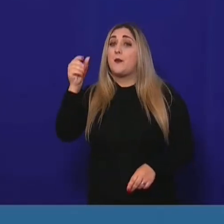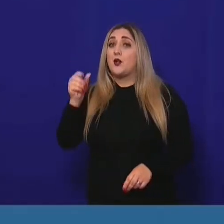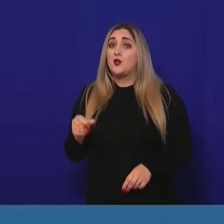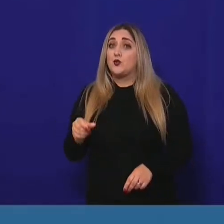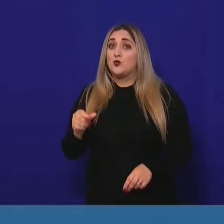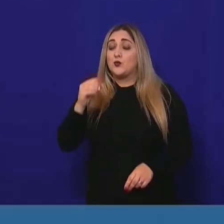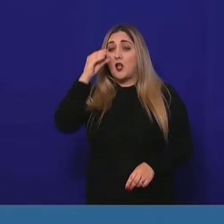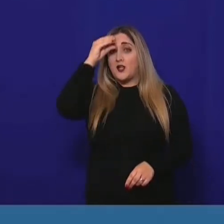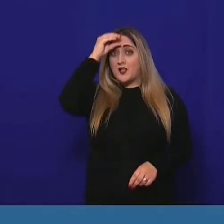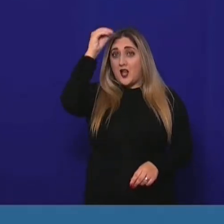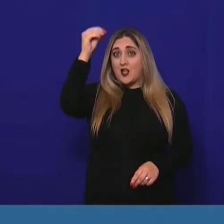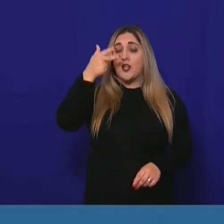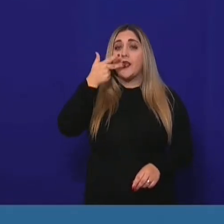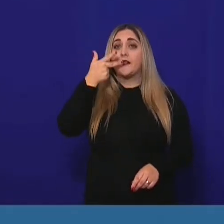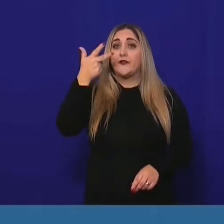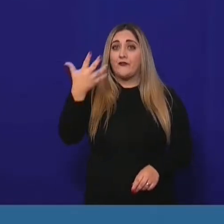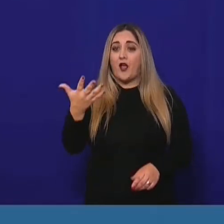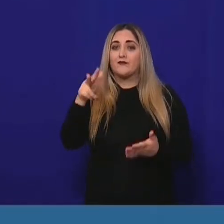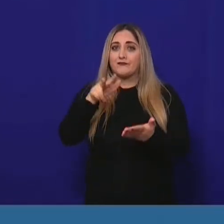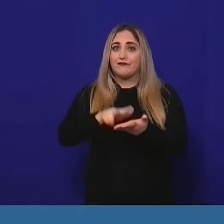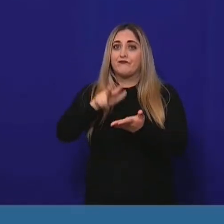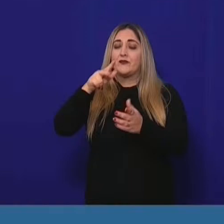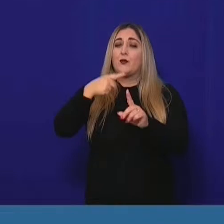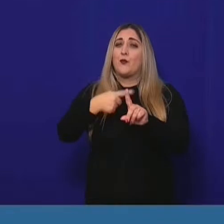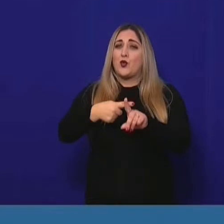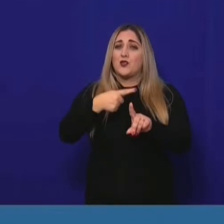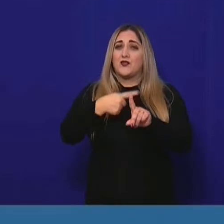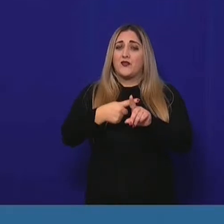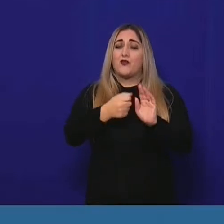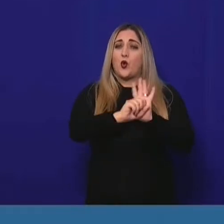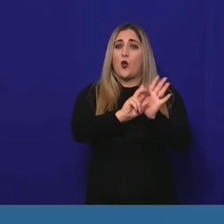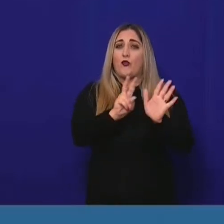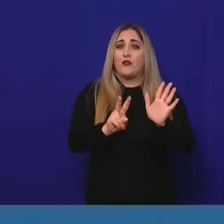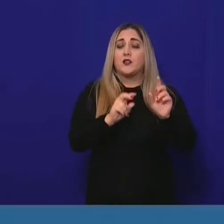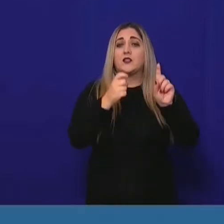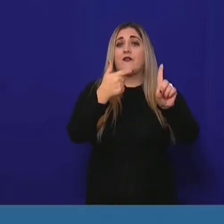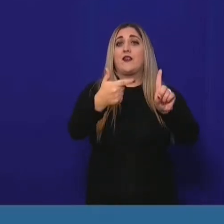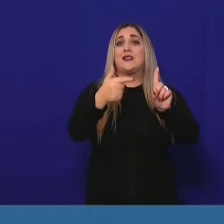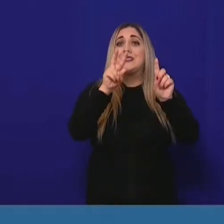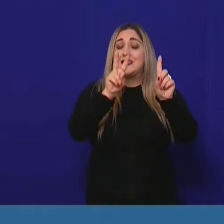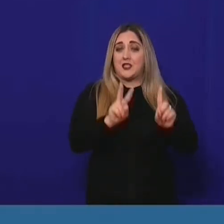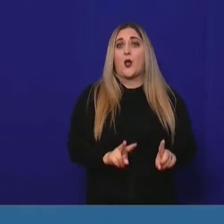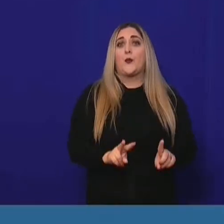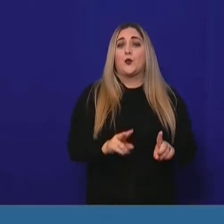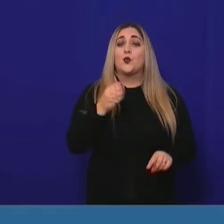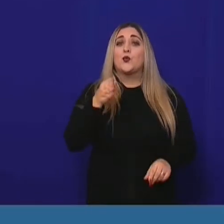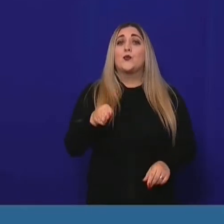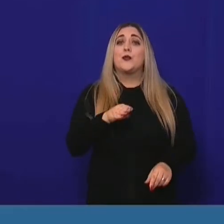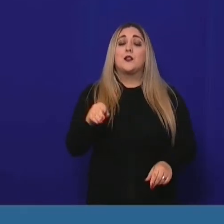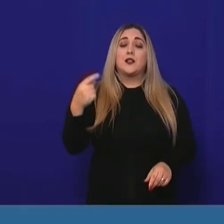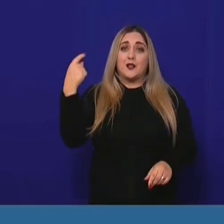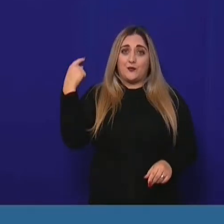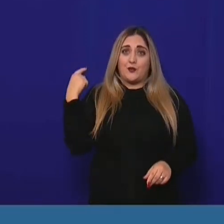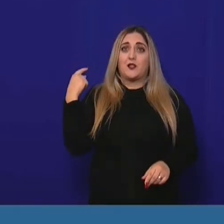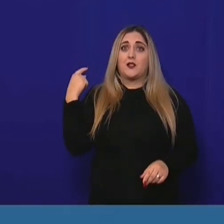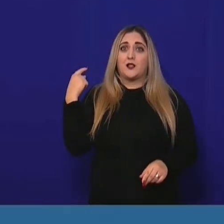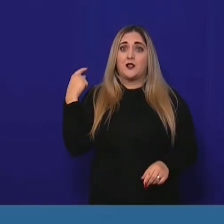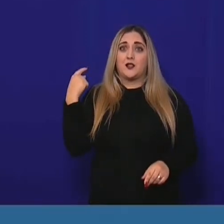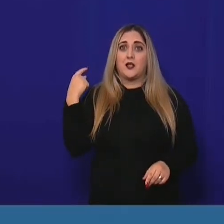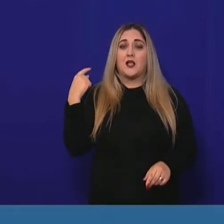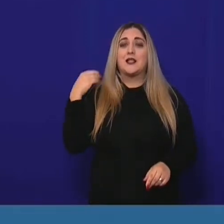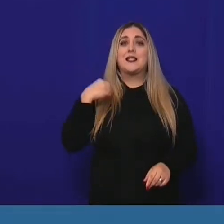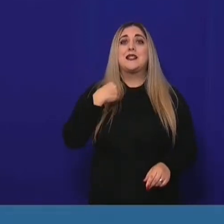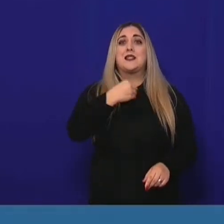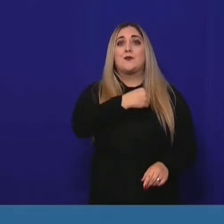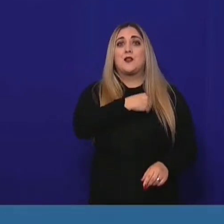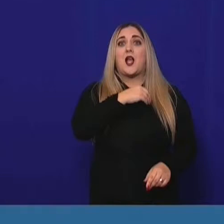ta' 85 sena li kien ikkonfermat pożittiv għal COVID fi 17 ta' Diċembru u miet il-bieraħ fil-Good